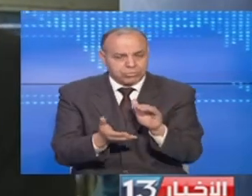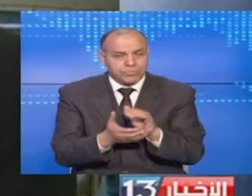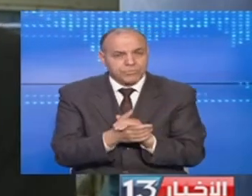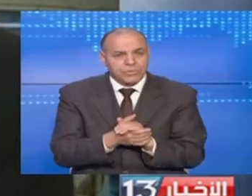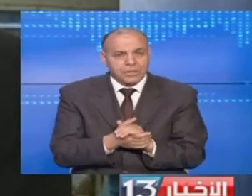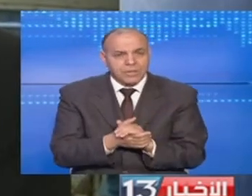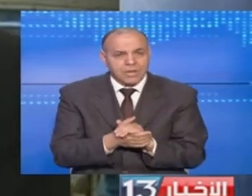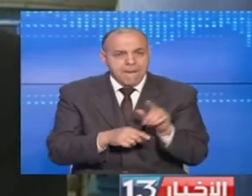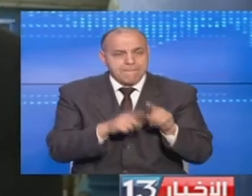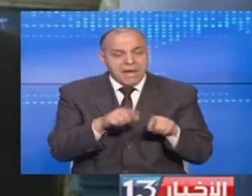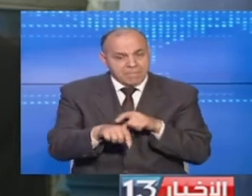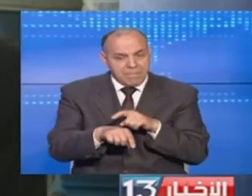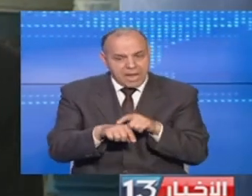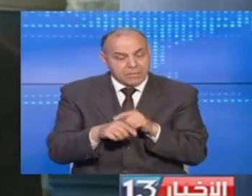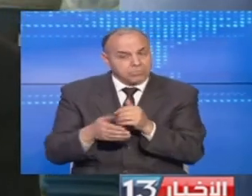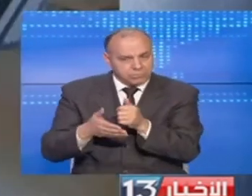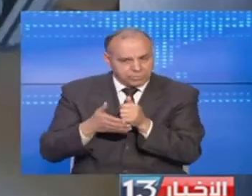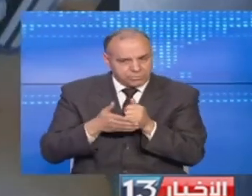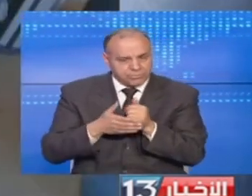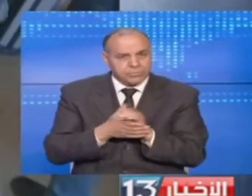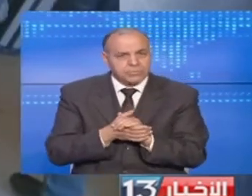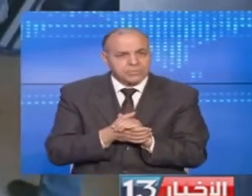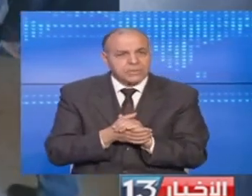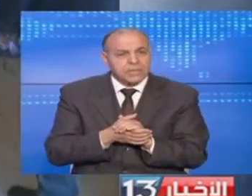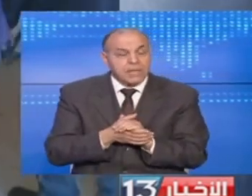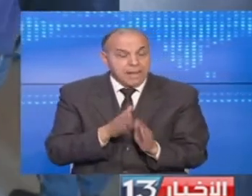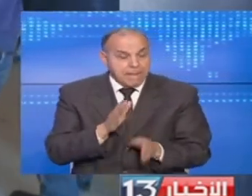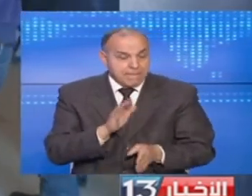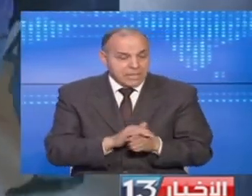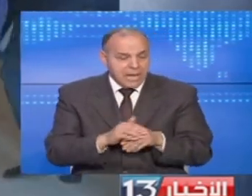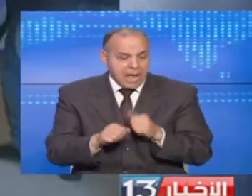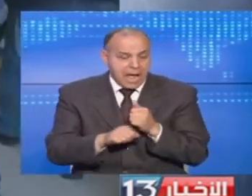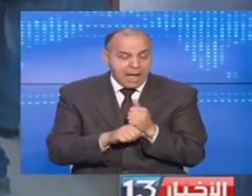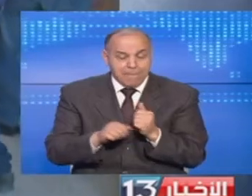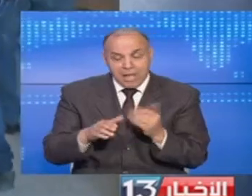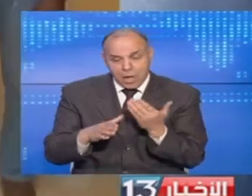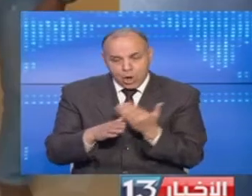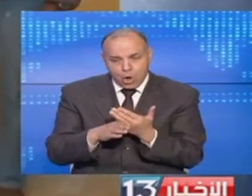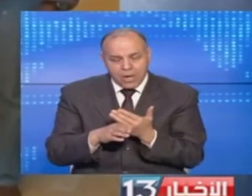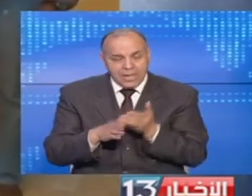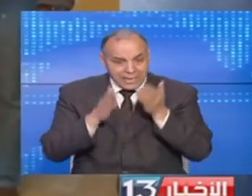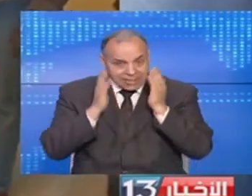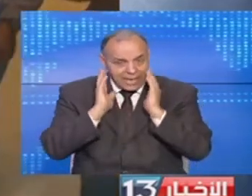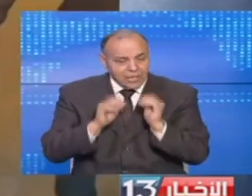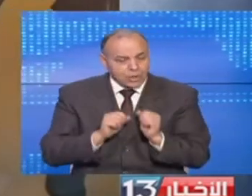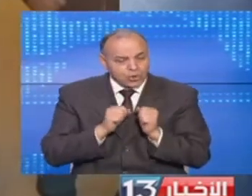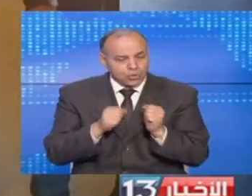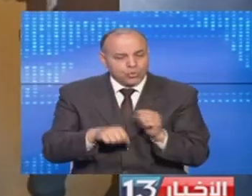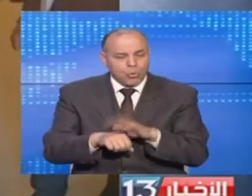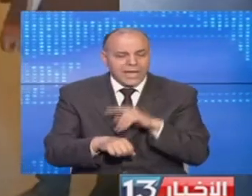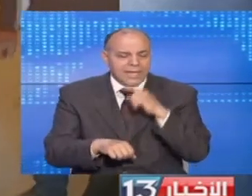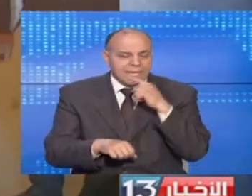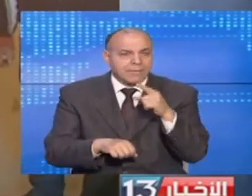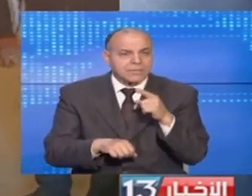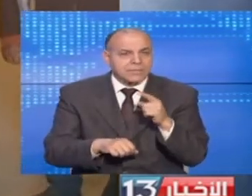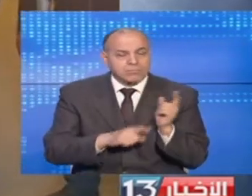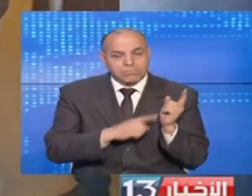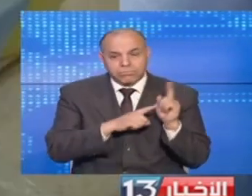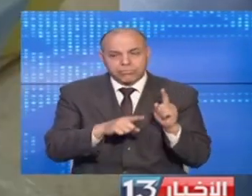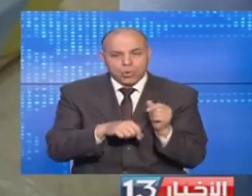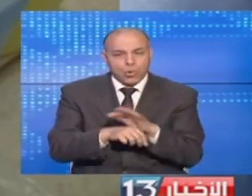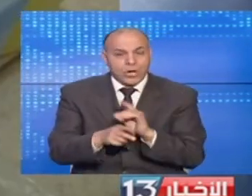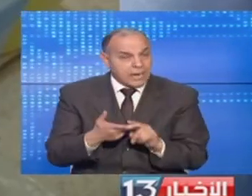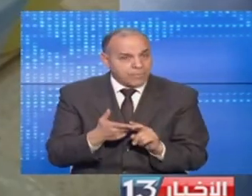بعض البلديات منذ بدايه السنه الدراسيه تركزت الجهود في ولايه قابس على التوقيع من